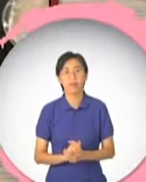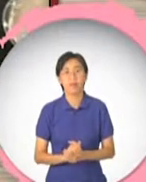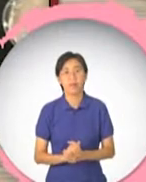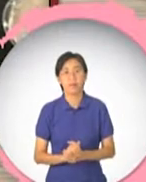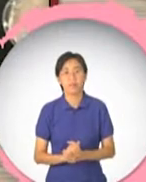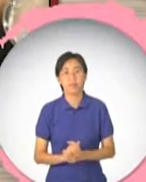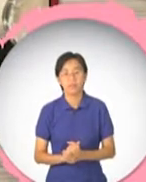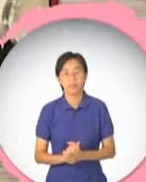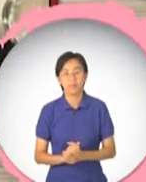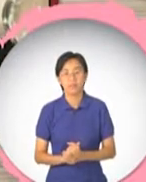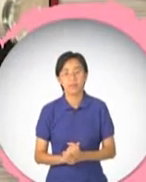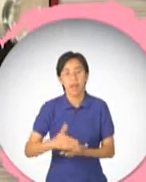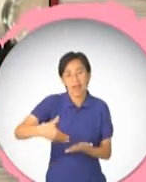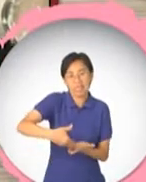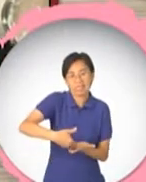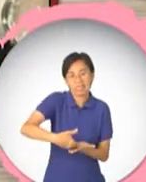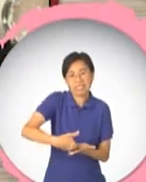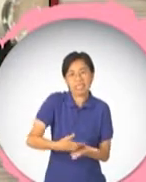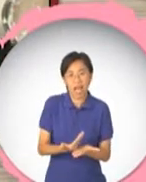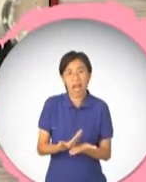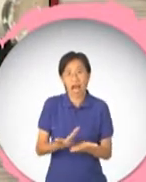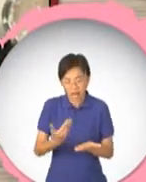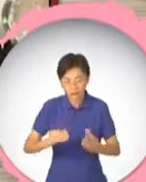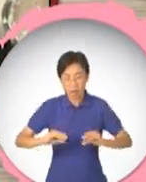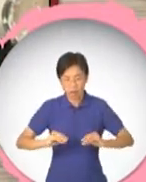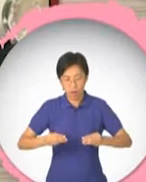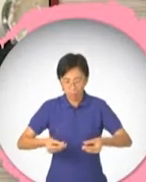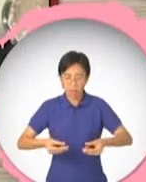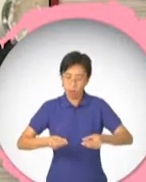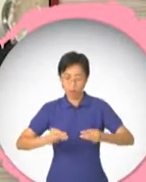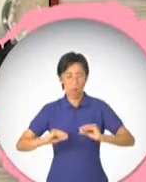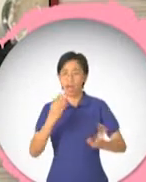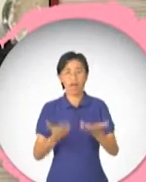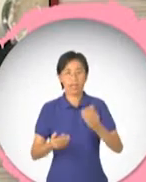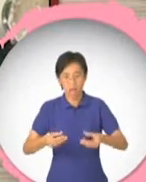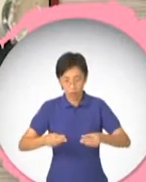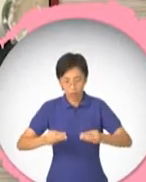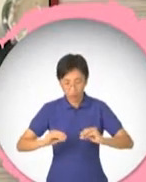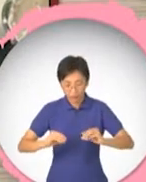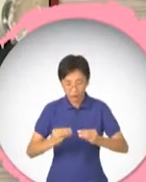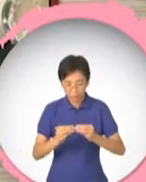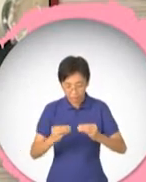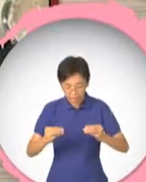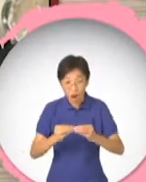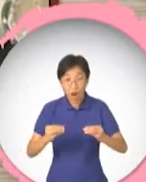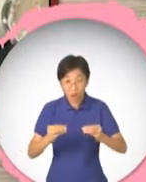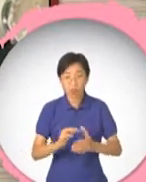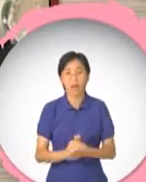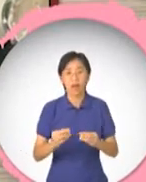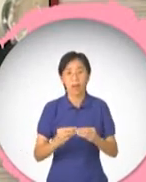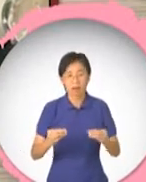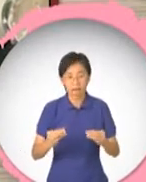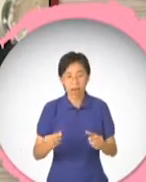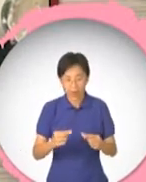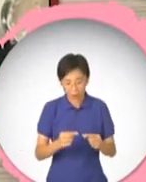ขึ้นนะคะแล้วเราจะม้วนด้านไหนก็ได้นะคะให้มีลักษณะเป็นเส้นยาวๆนะคะแล้วก็เก็บตะเข็บค่ะ เก็บตะ